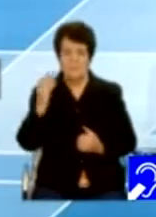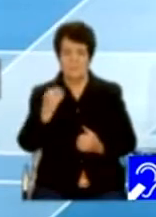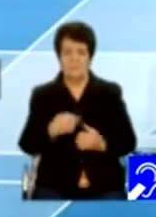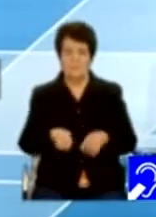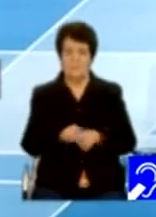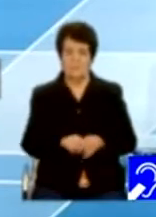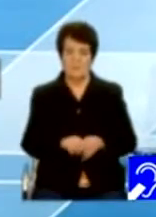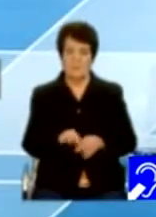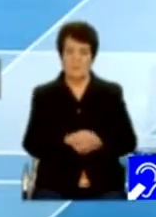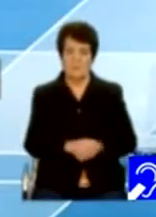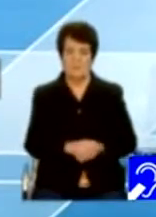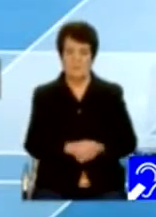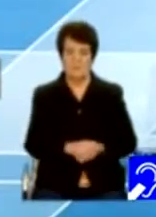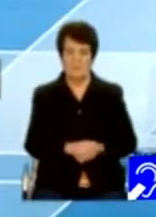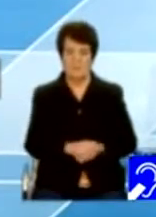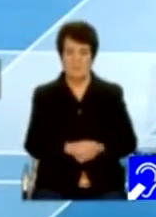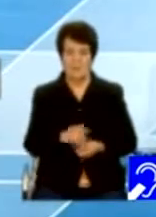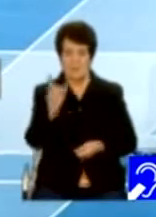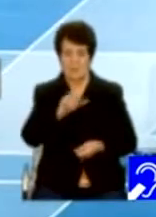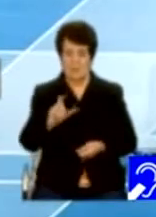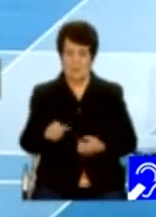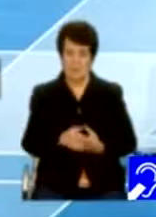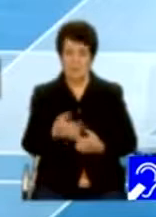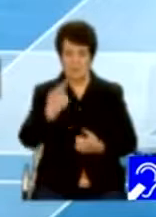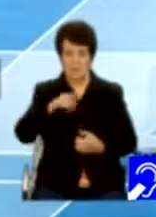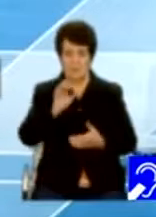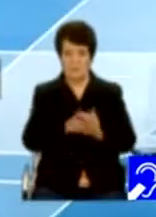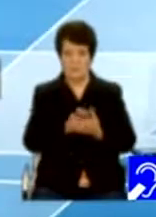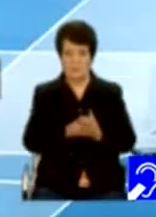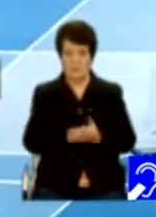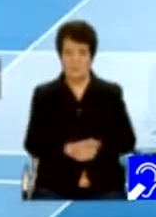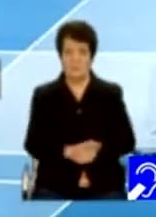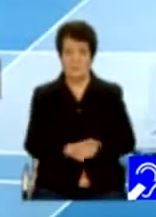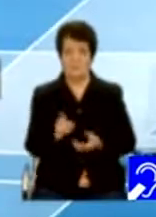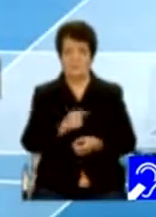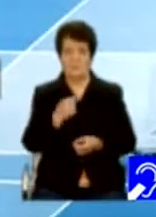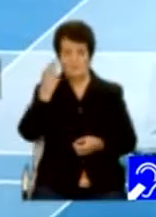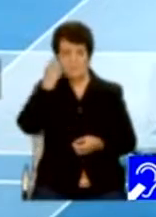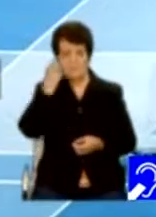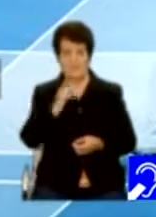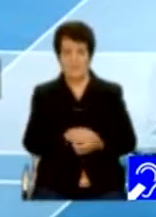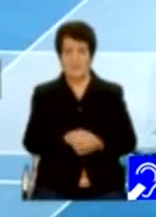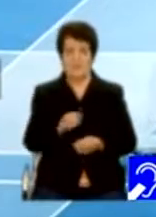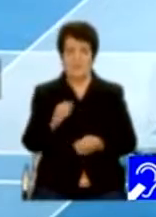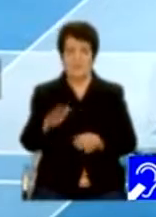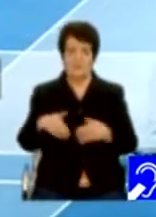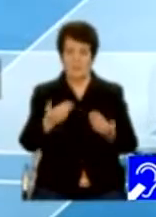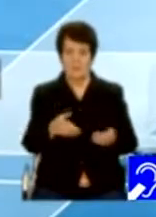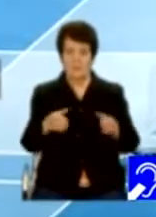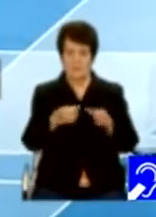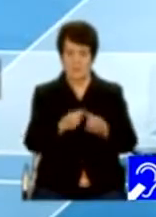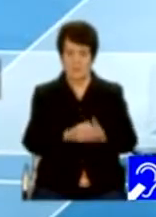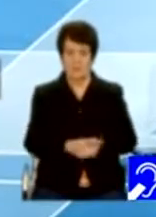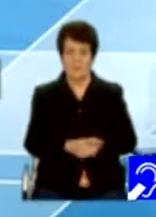Așa încât lumea a putut lua la cunoștință ce aveți de gând, nu? Și dumneavoastră care reprezentați ai partidelor